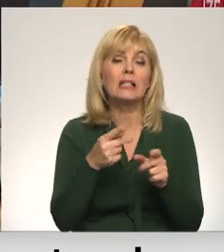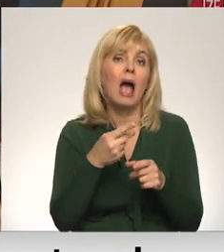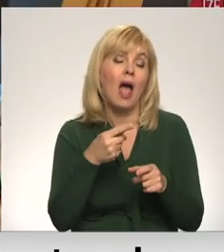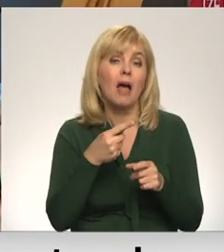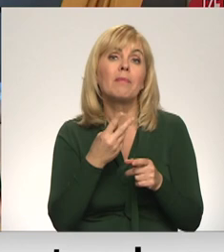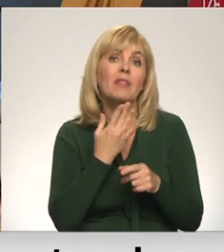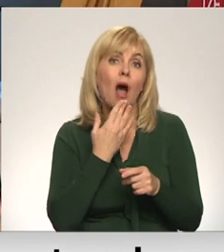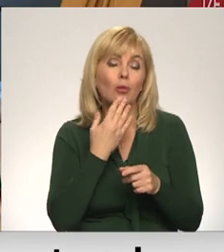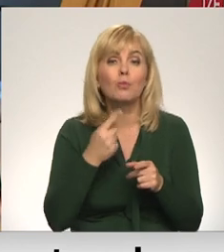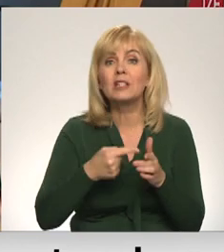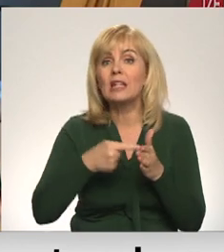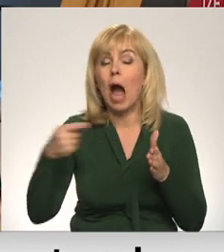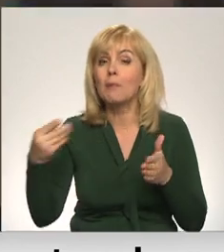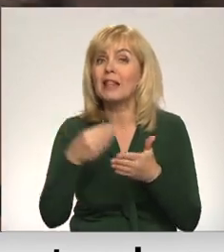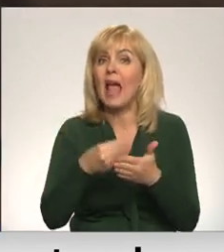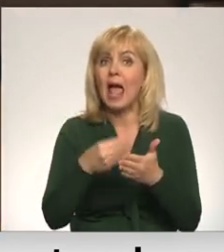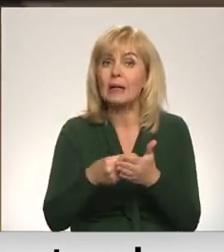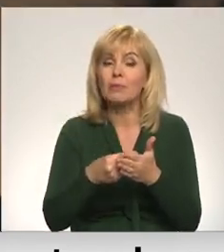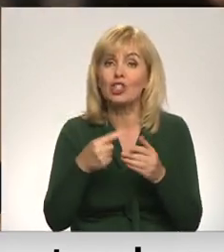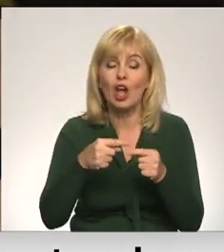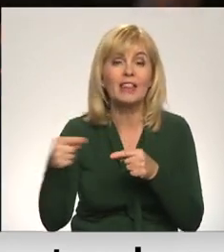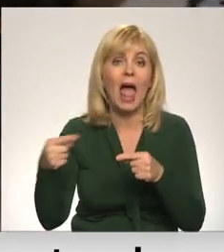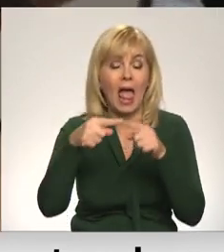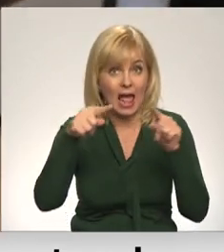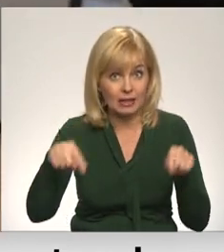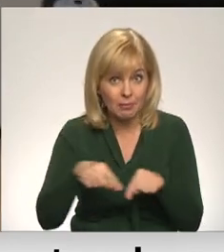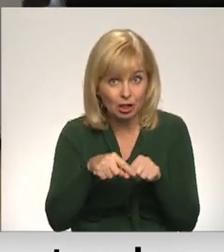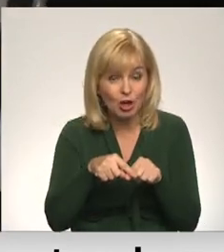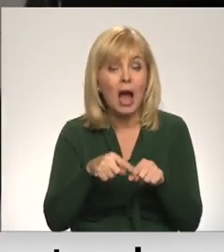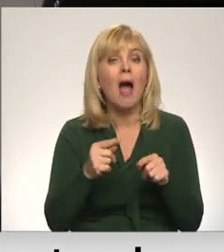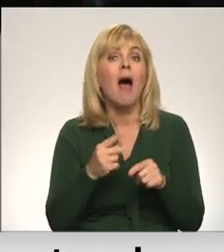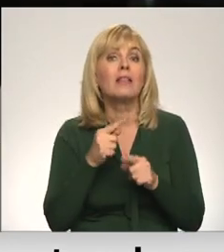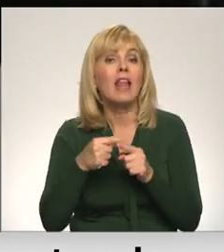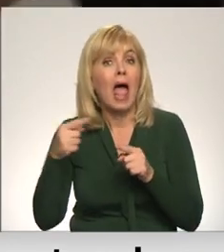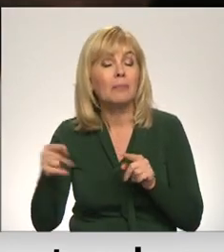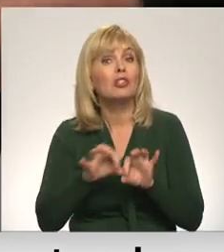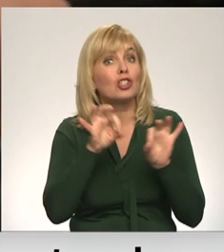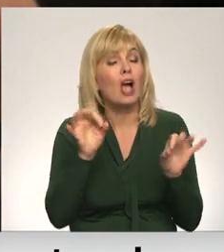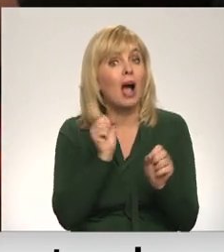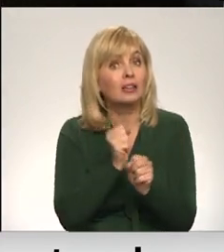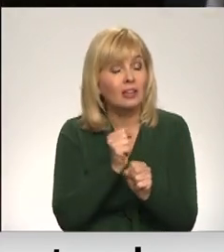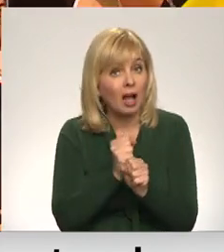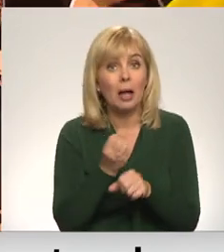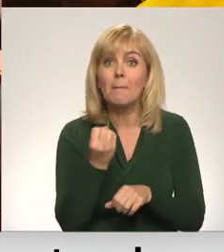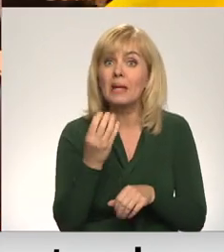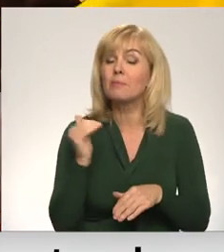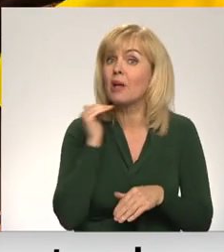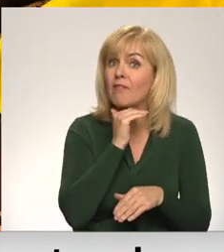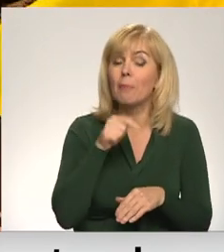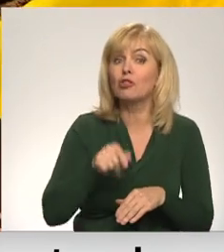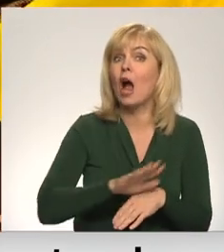derīguma termiņš. Šobrīd spēkā esošais regulējums paredz, ka termiņi sāks darboties 15. februārī, un šajā